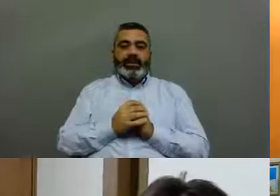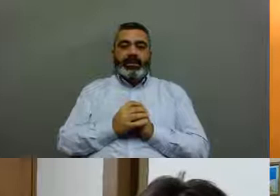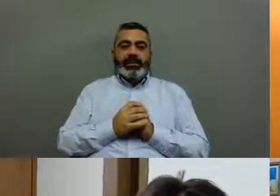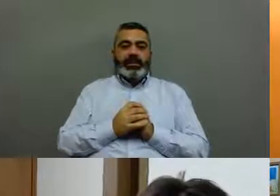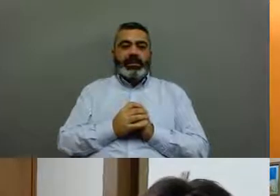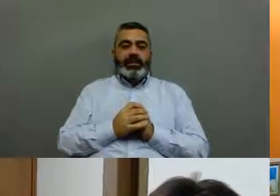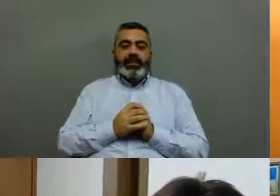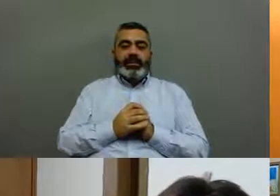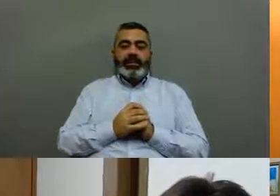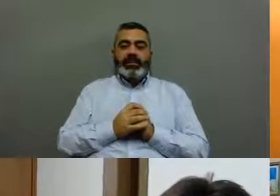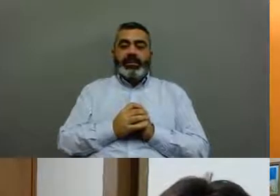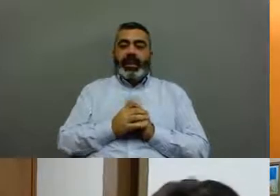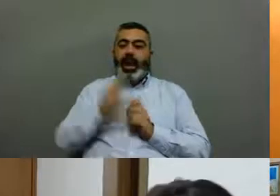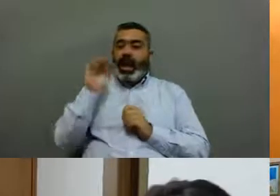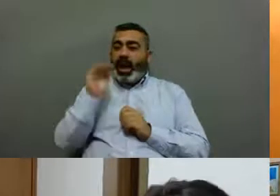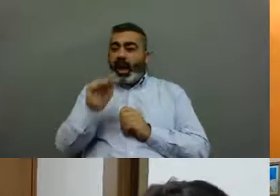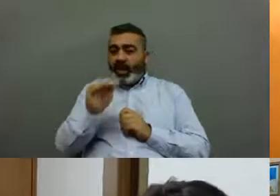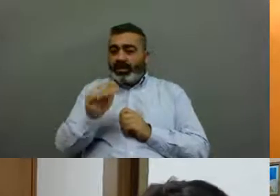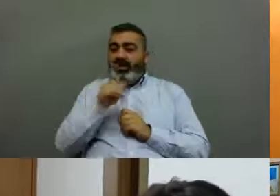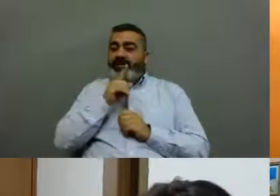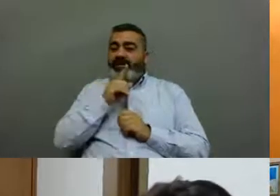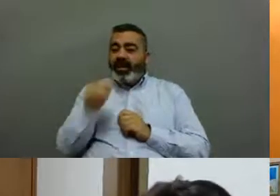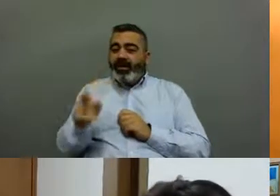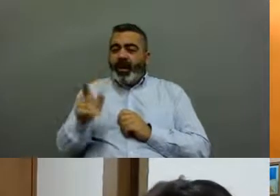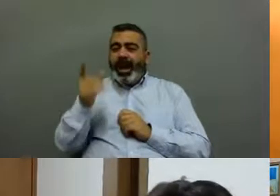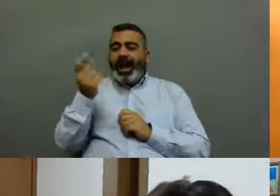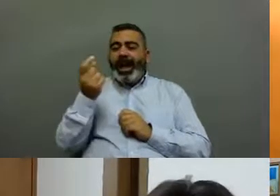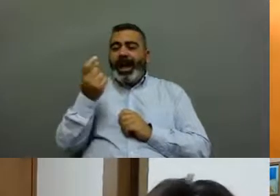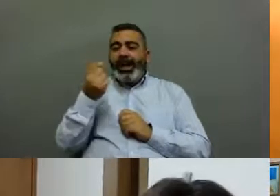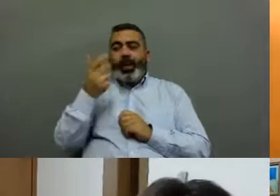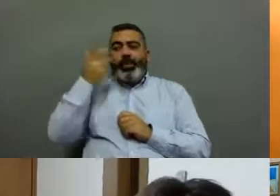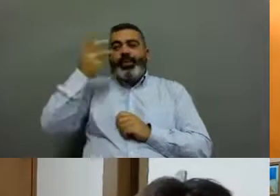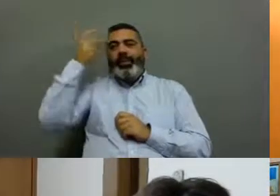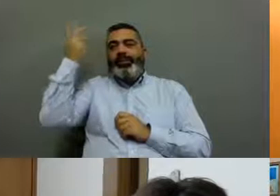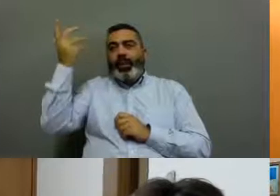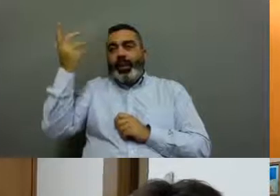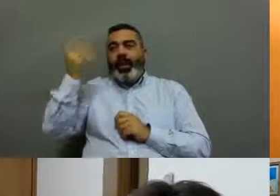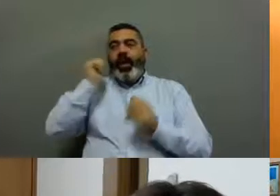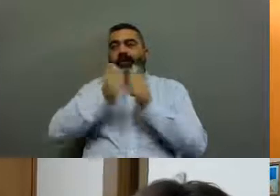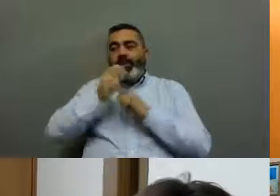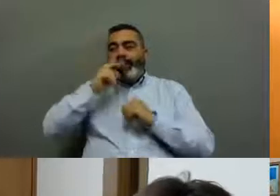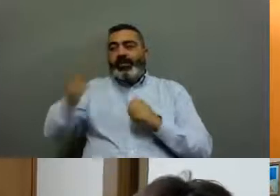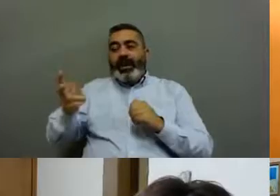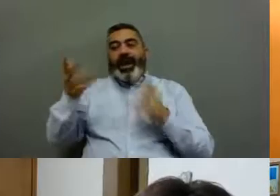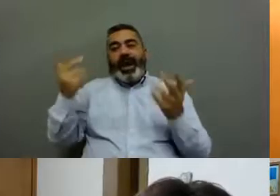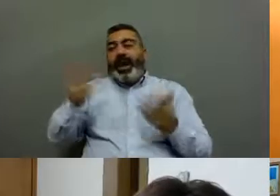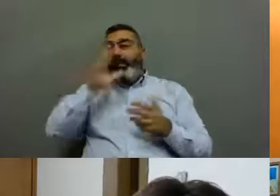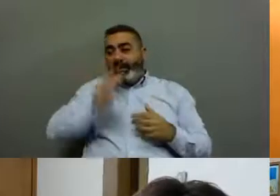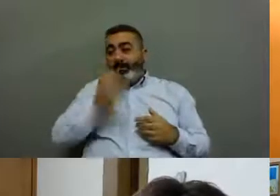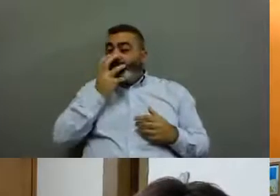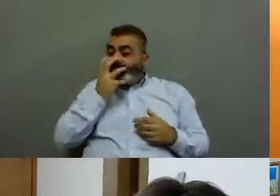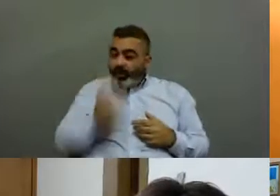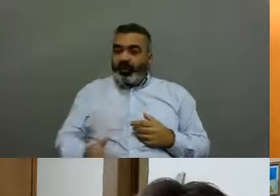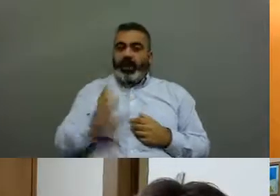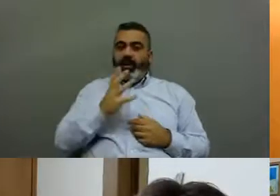Θα μπορούσε το ερώτημα να είναι και λίγο ρητορικό, αλλά δεν είναι και είναι πάρα πολύ σοβαρό και